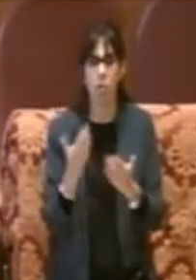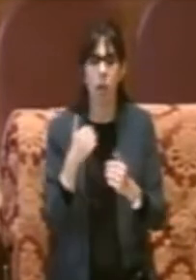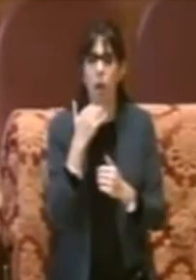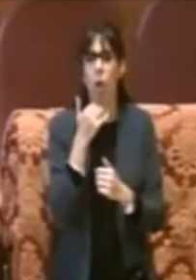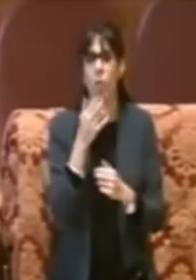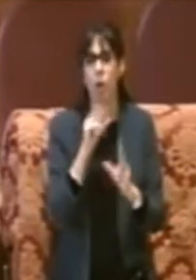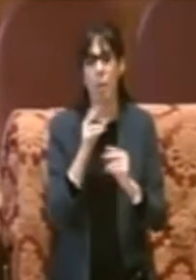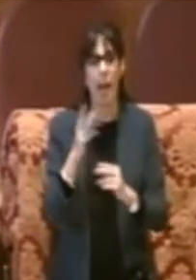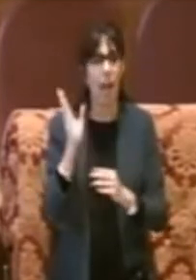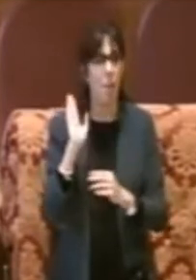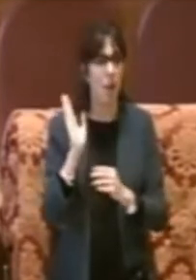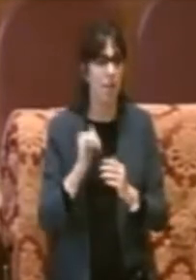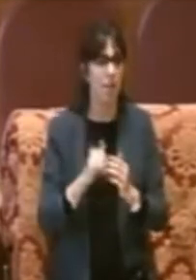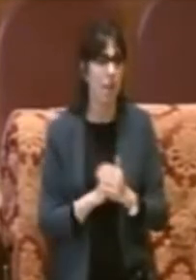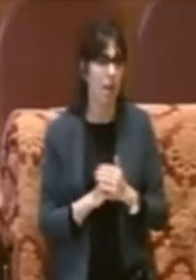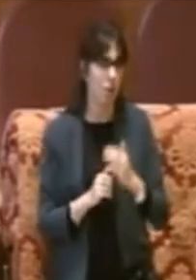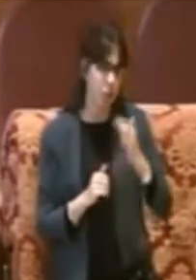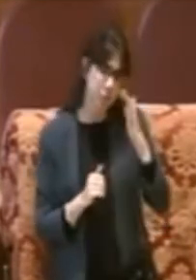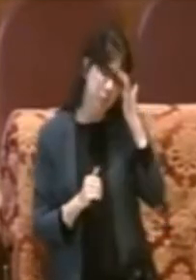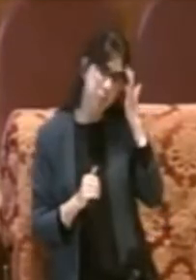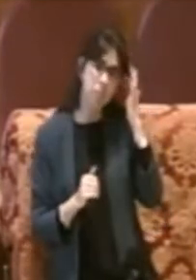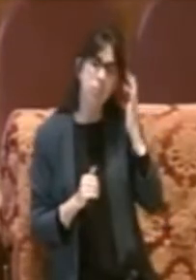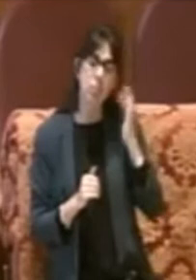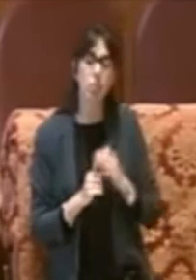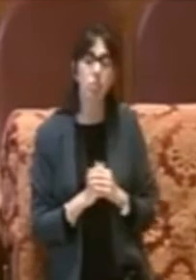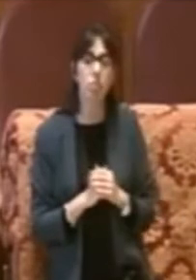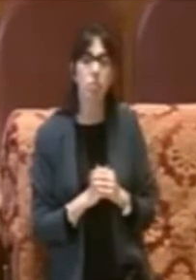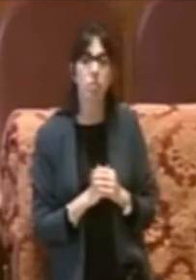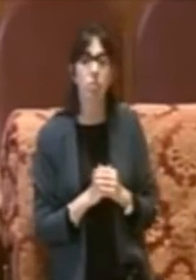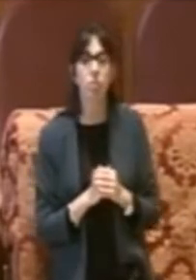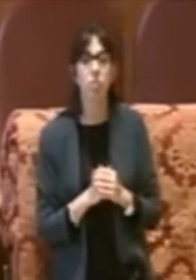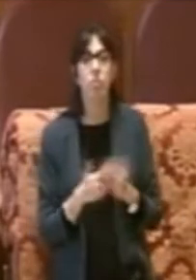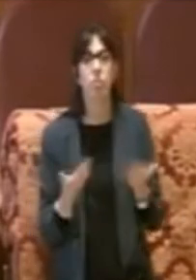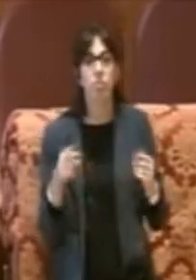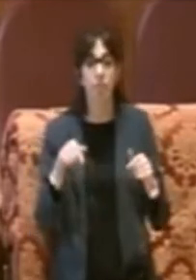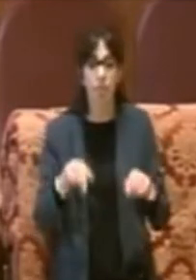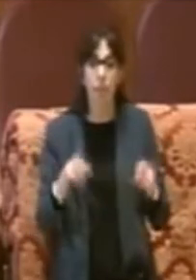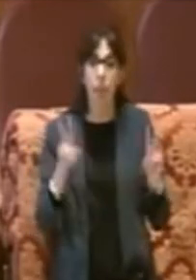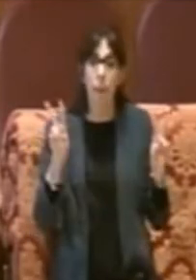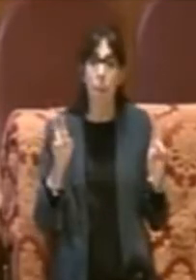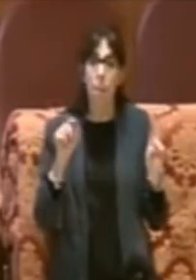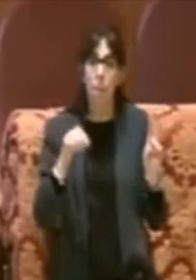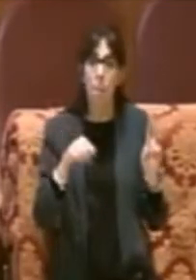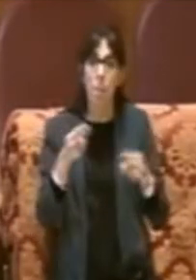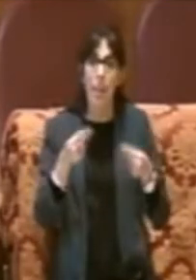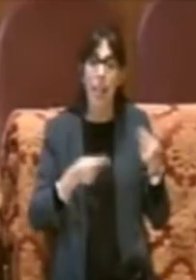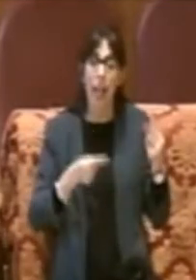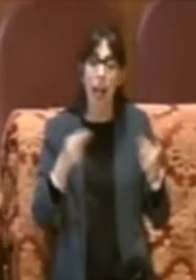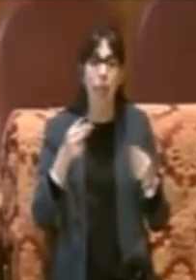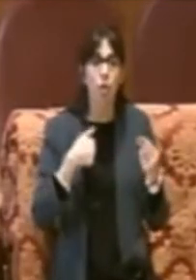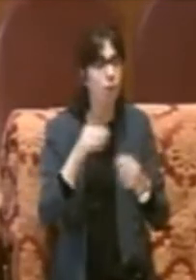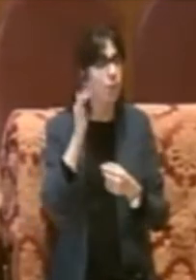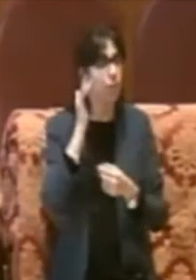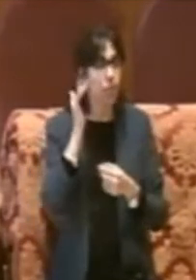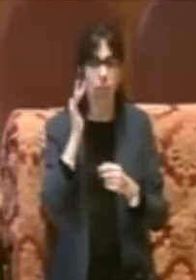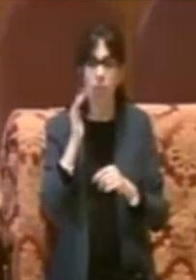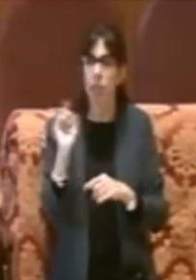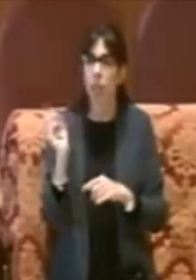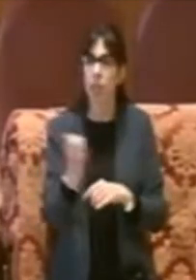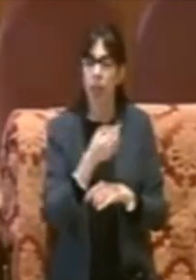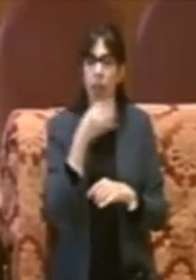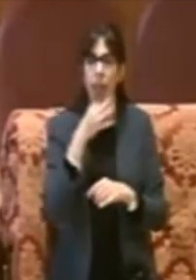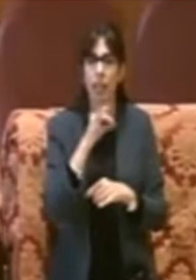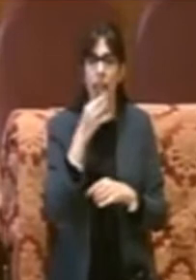questa volta dunque su questo bilancio sentito gli interventi dei colleghi che